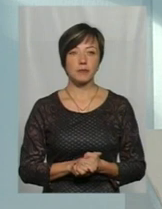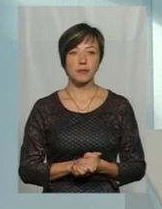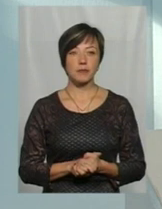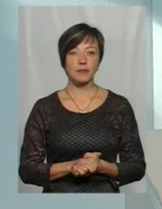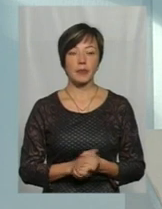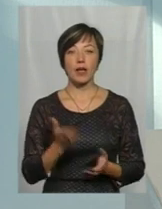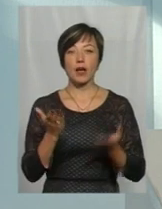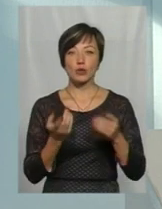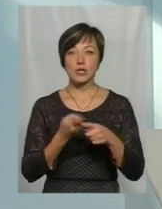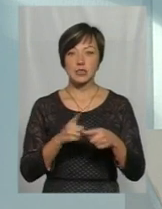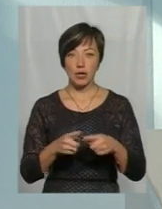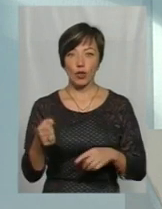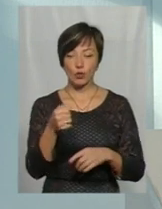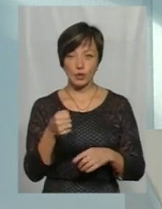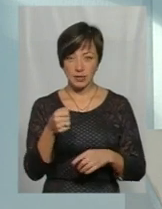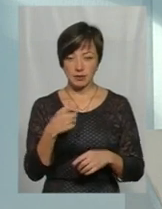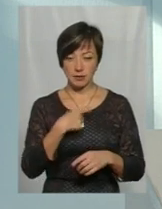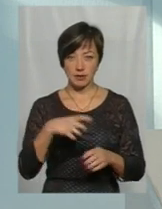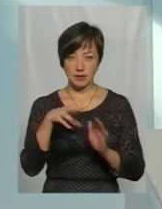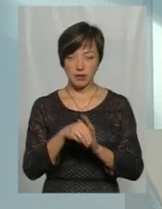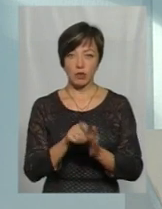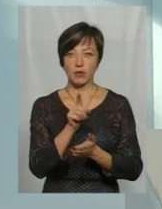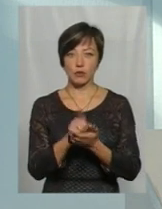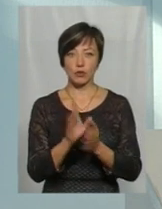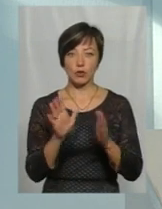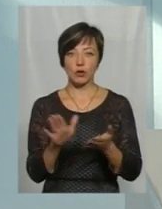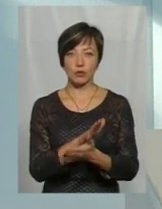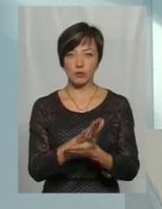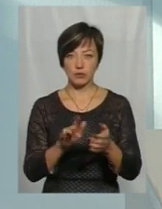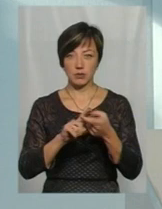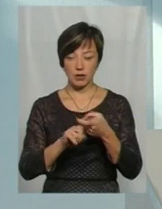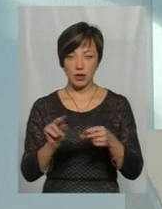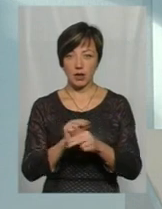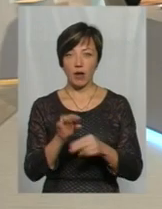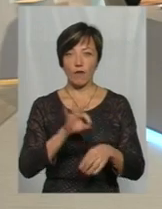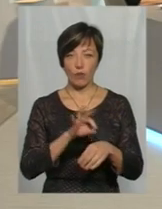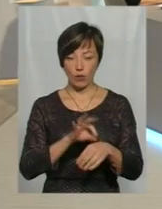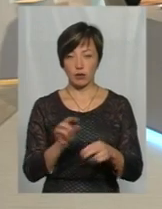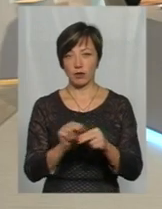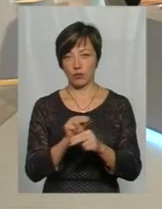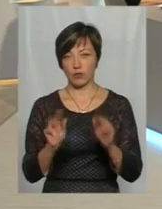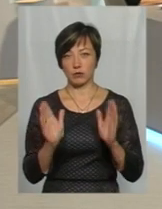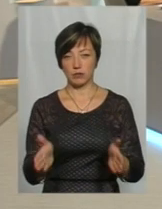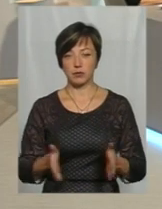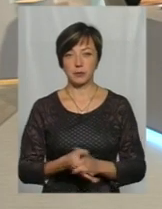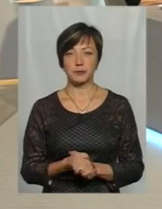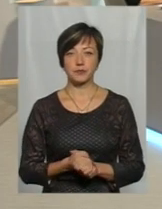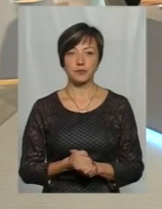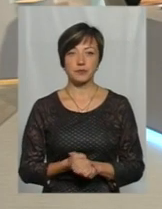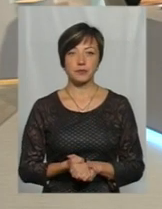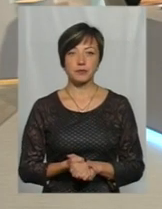якщо це носії, обов'язково вони будуть сановані, якщо це хворі, вони будуть проліковані.